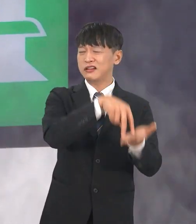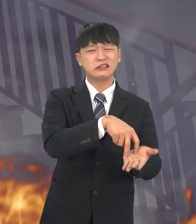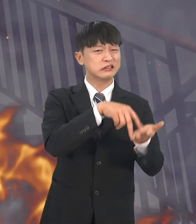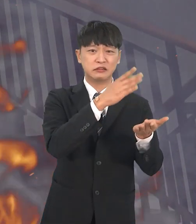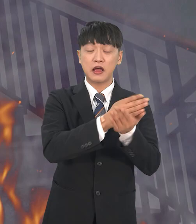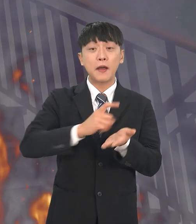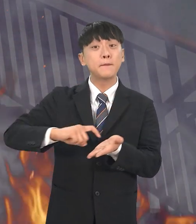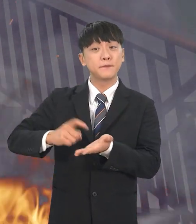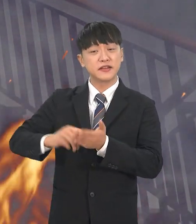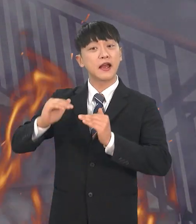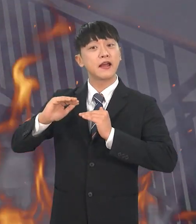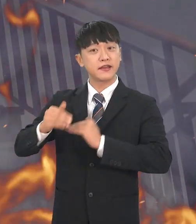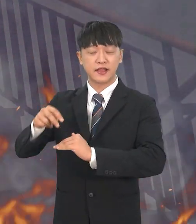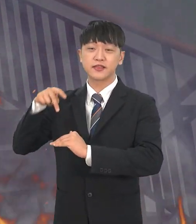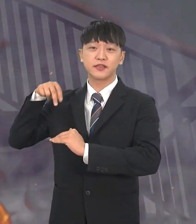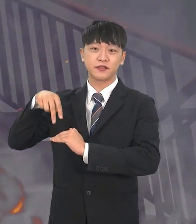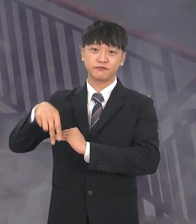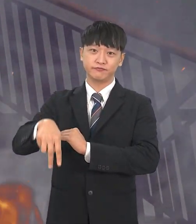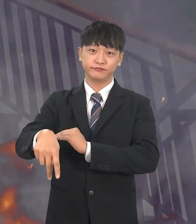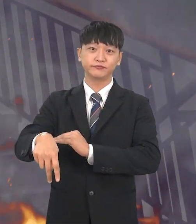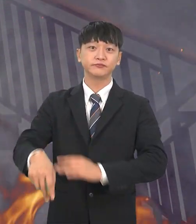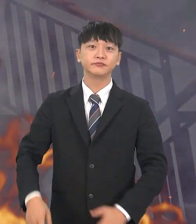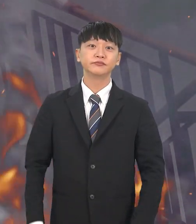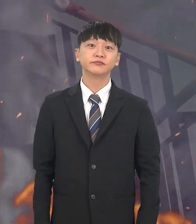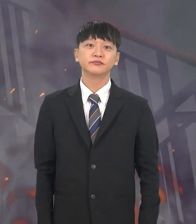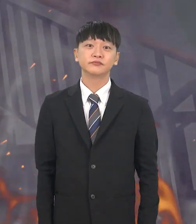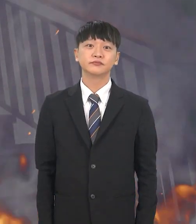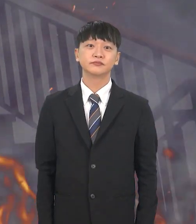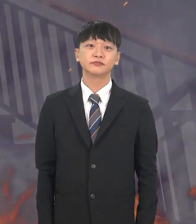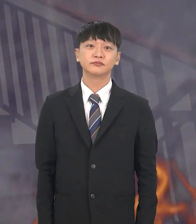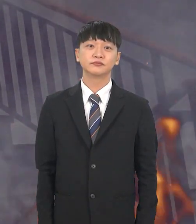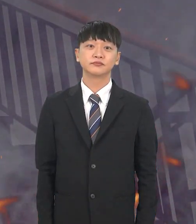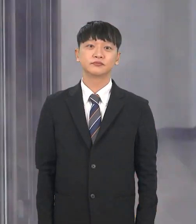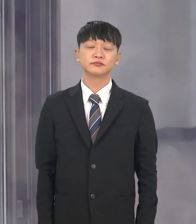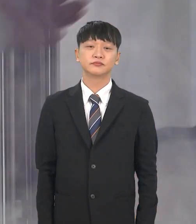엘리베이터 대신 비상구 계단을 이용합니다.